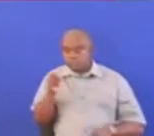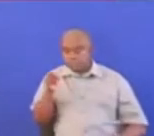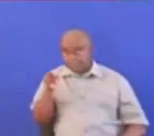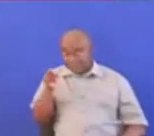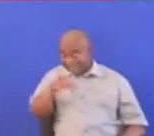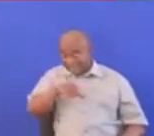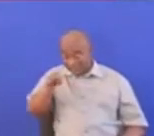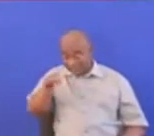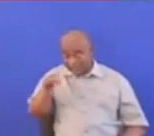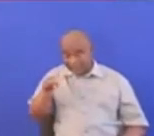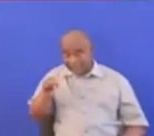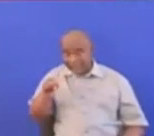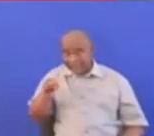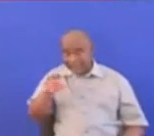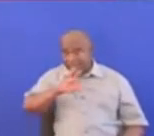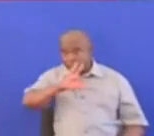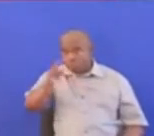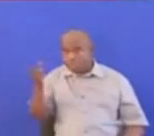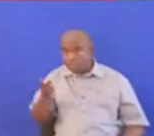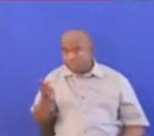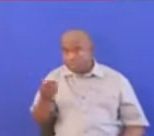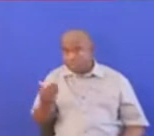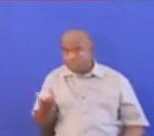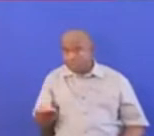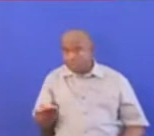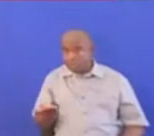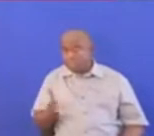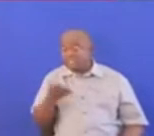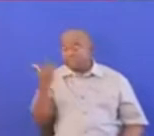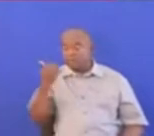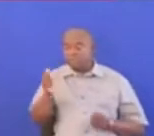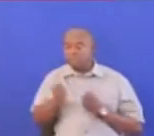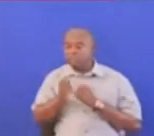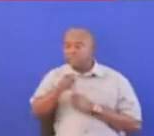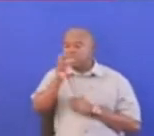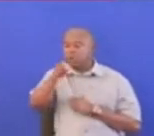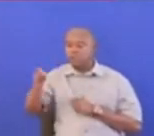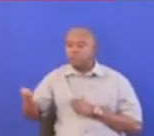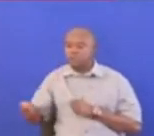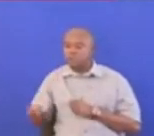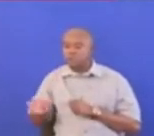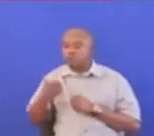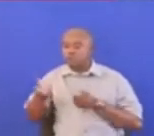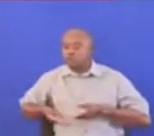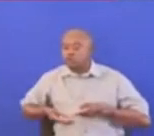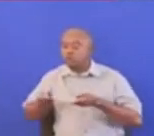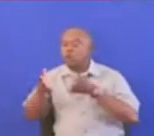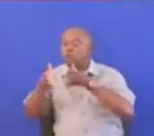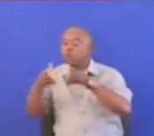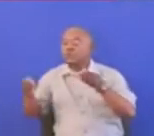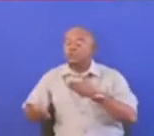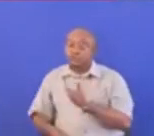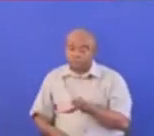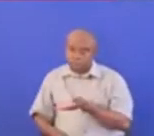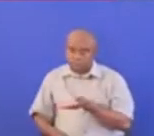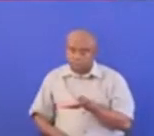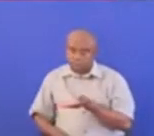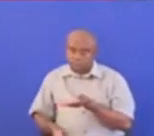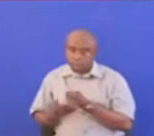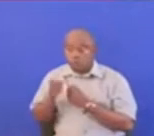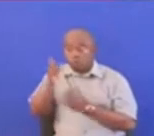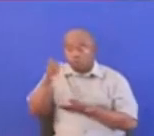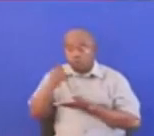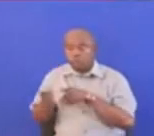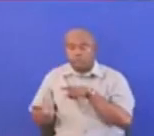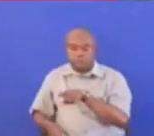ambalo maeneo yote haya mawili awali yalikuwa ya wananchi. Wananchi waliatoa ile maeneo bure kwa ajili ya